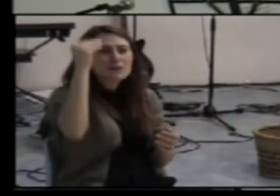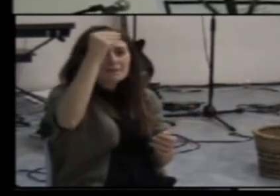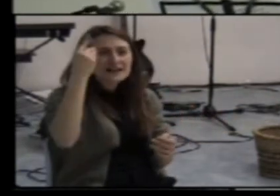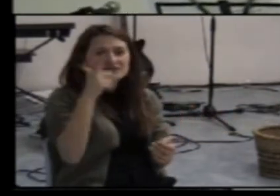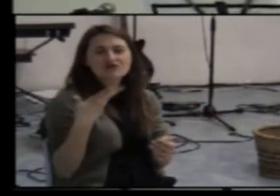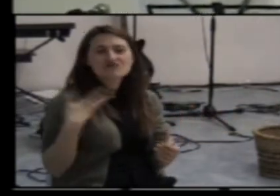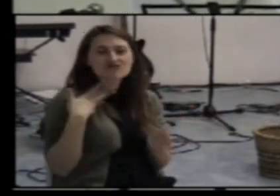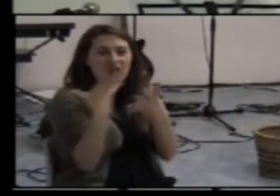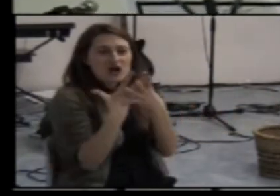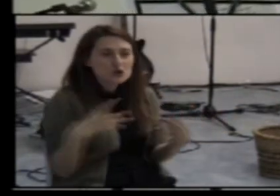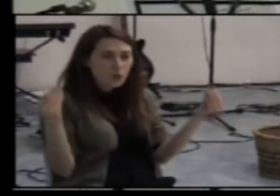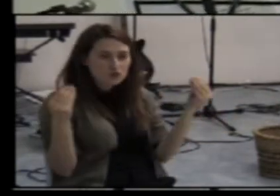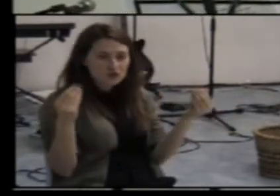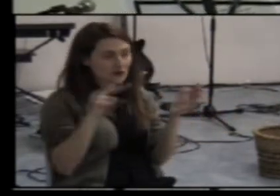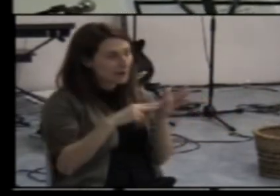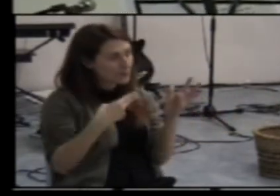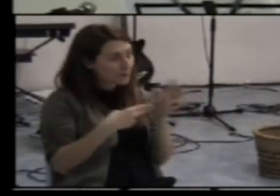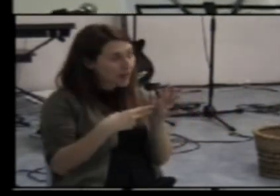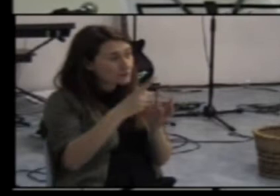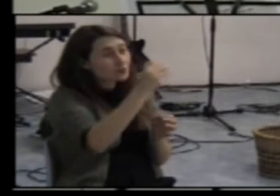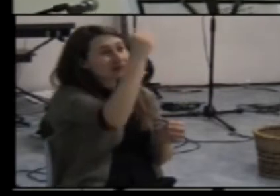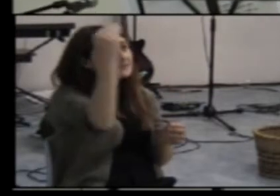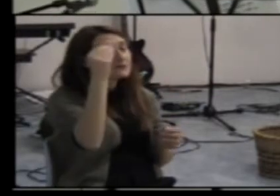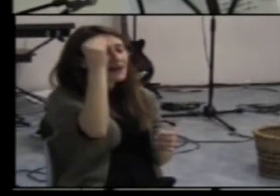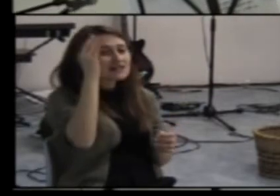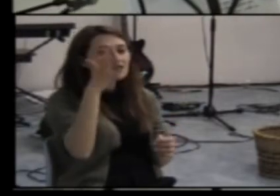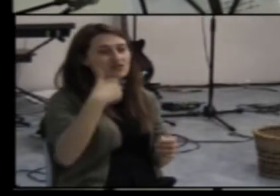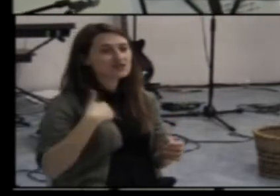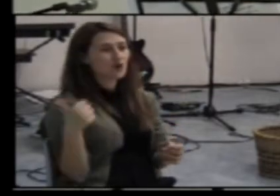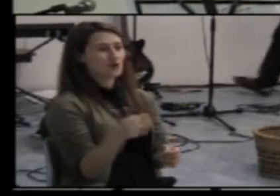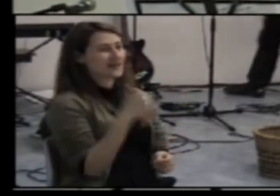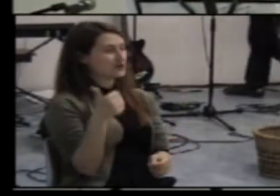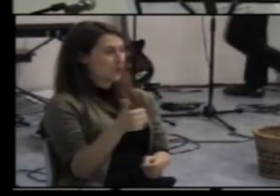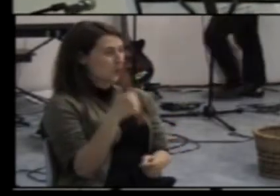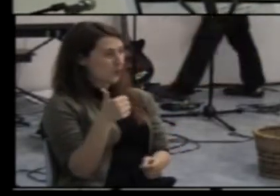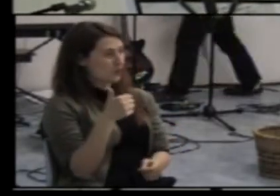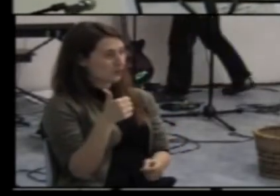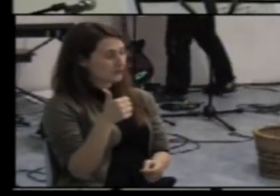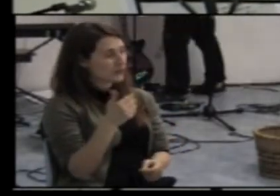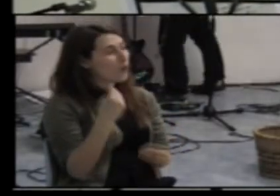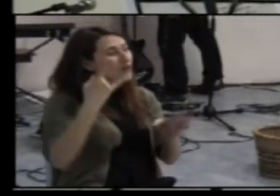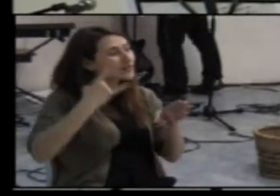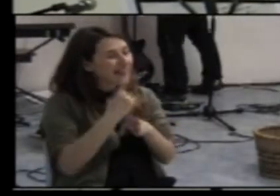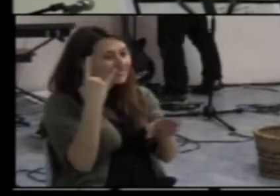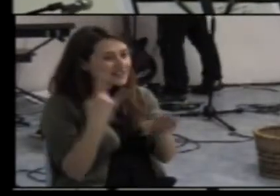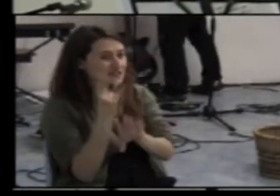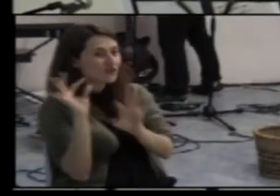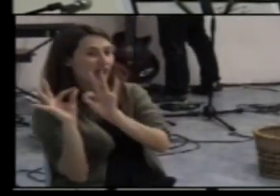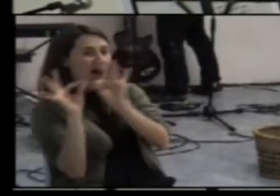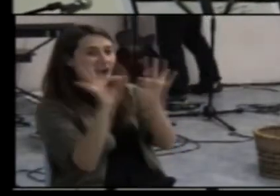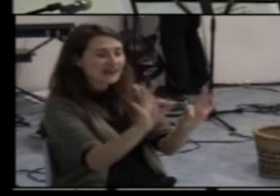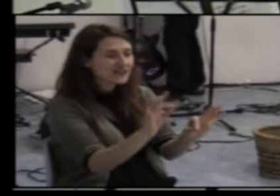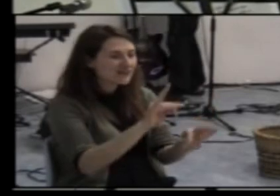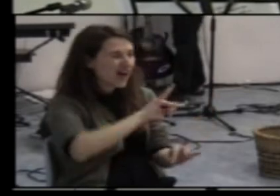ai problemi, quando vi sembra di essere soli, quando la tentazione vede e il maligno